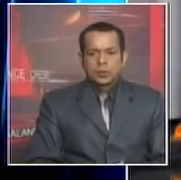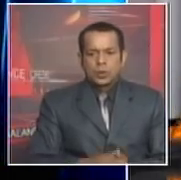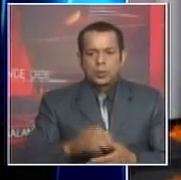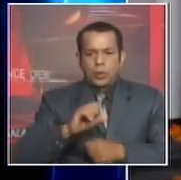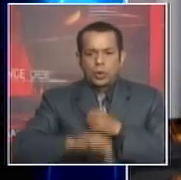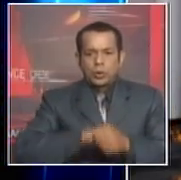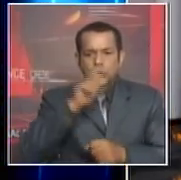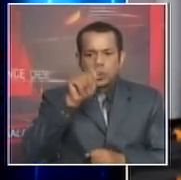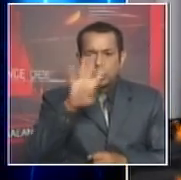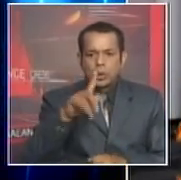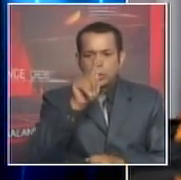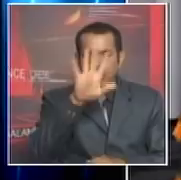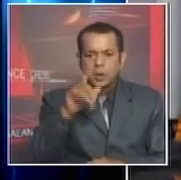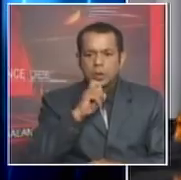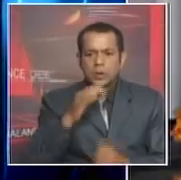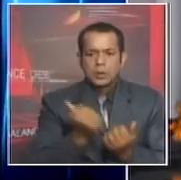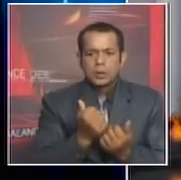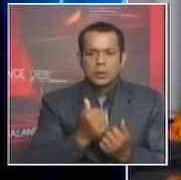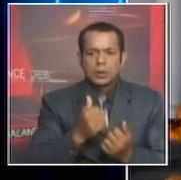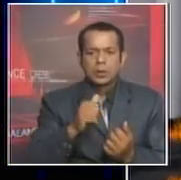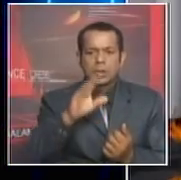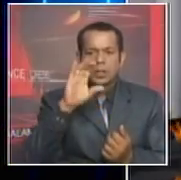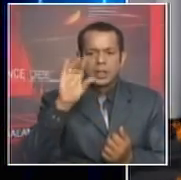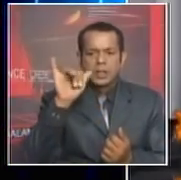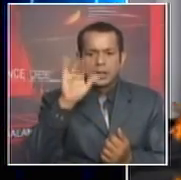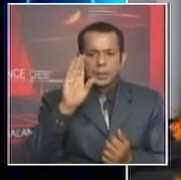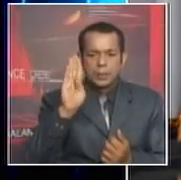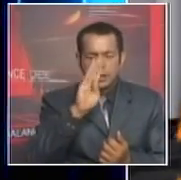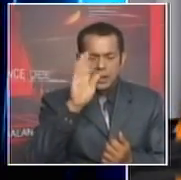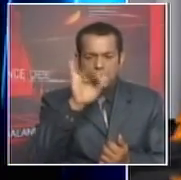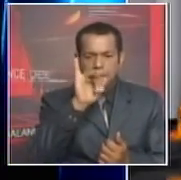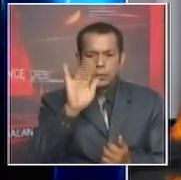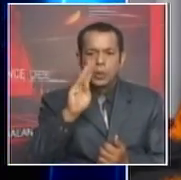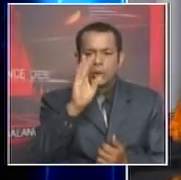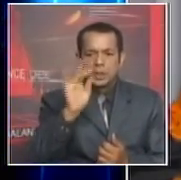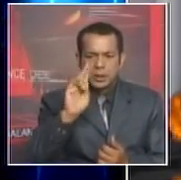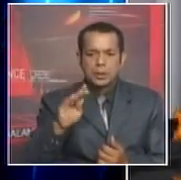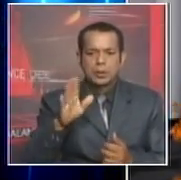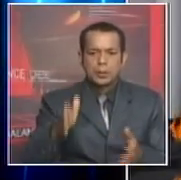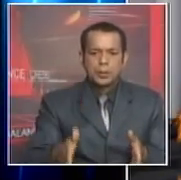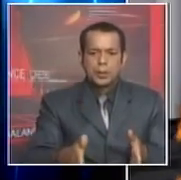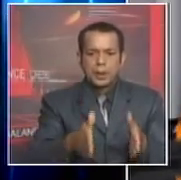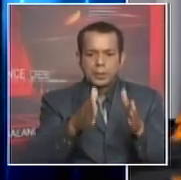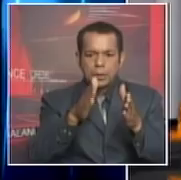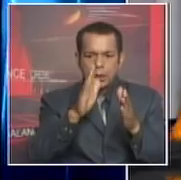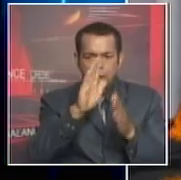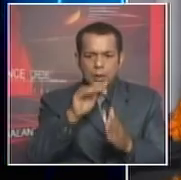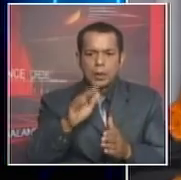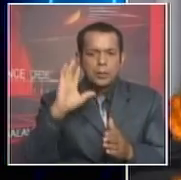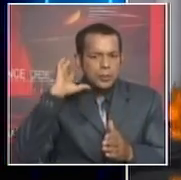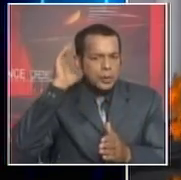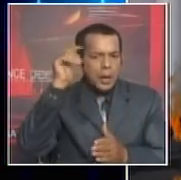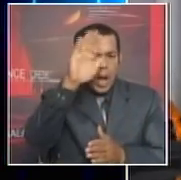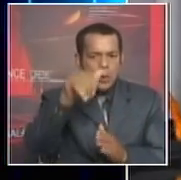भदौ 14 र 15 गते हुने बिमस्टेकको 4th सम्मेलनलाई लक्षित गरी काठमाडौँका सडक पेटीमा विदेशी पाहुना